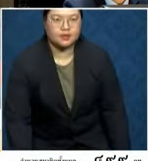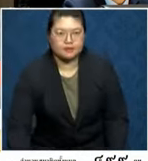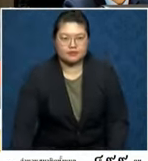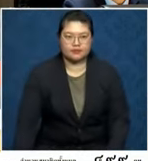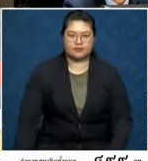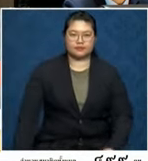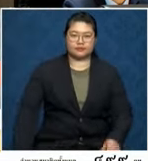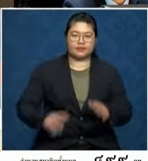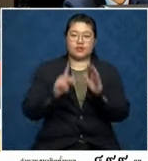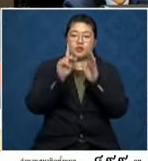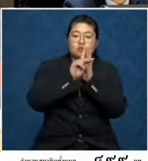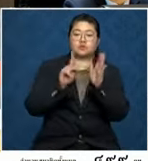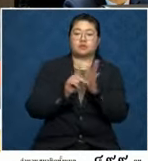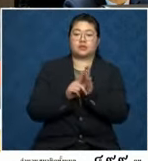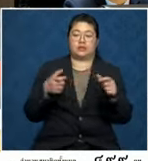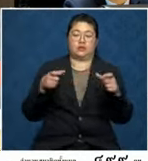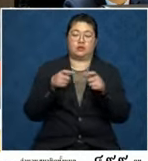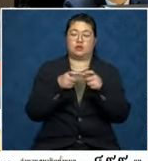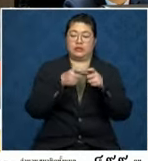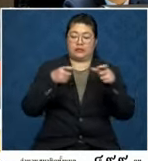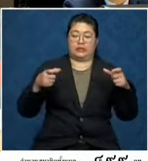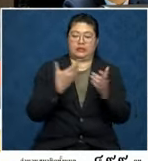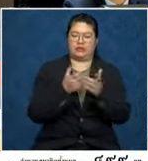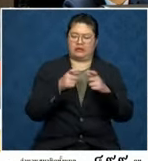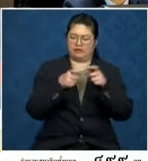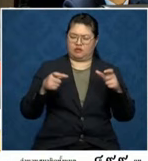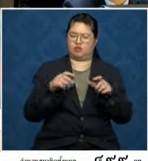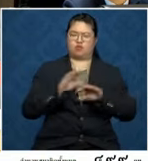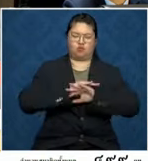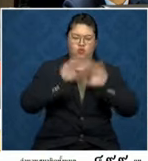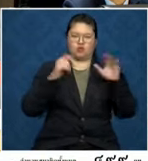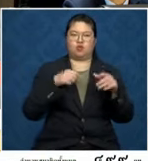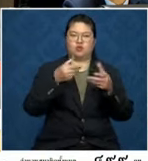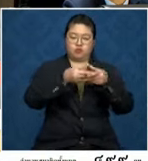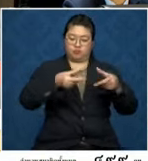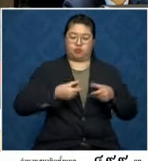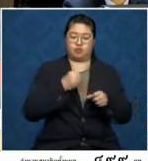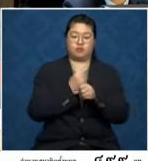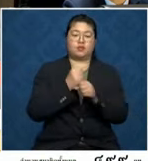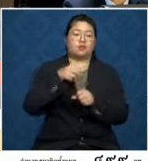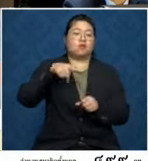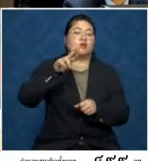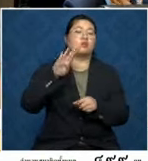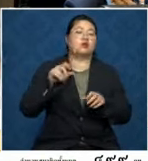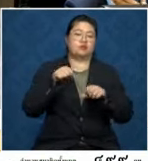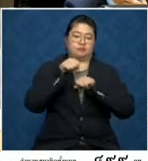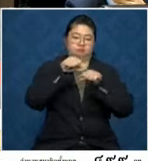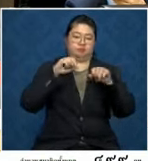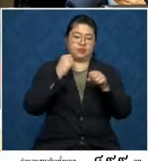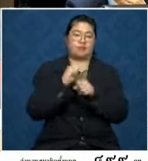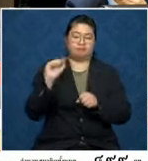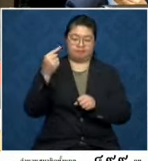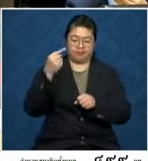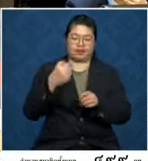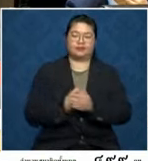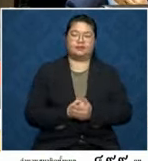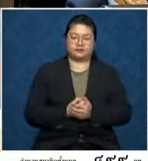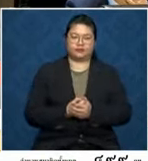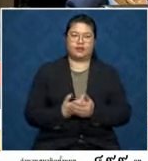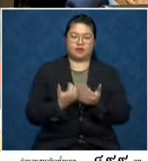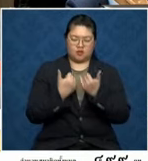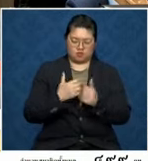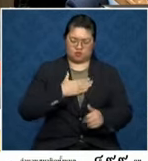อันเกิดจากการใช้เช็คจึงจำเป็นต้องตราพระราชบัญญัตินี้ท่านประธานที่เคารพครับสิ่งหนึ่งที่